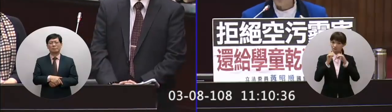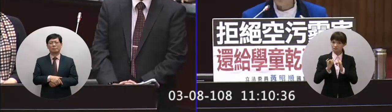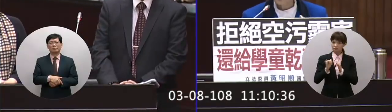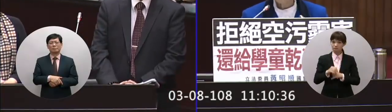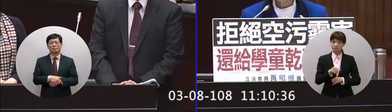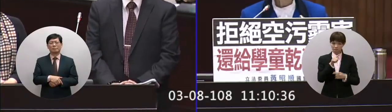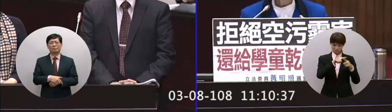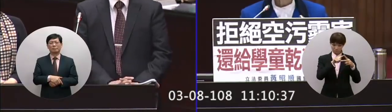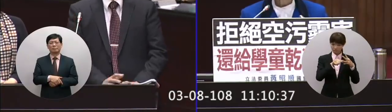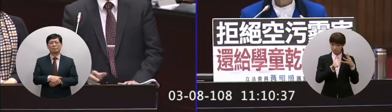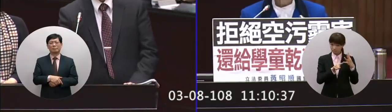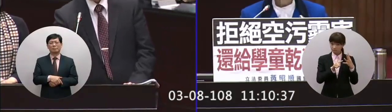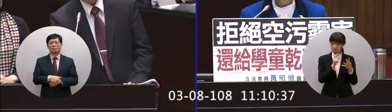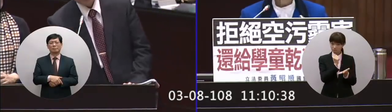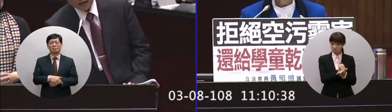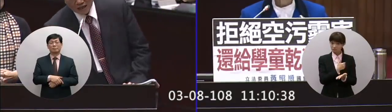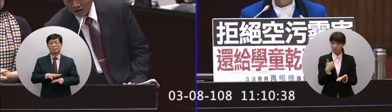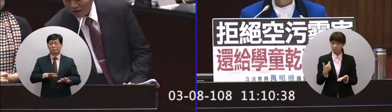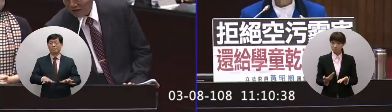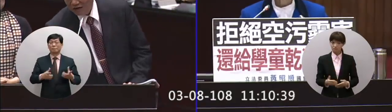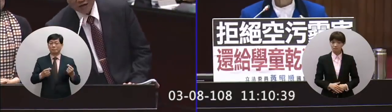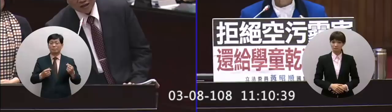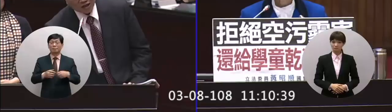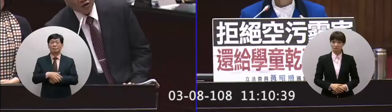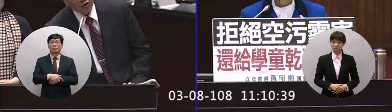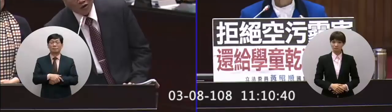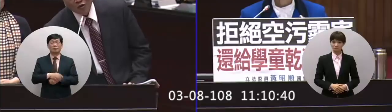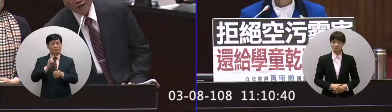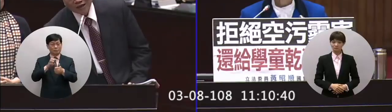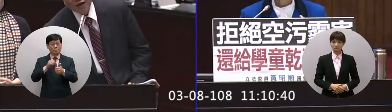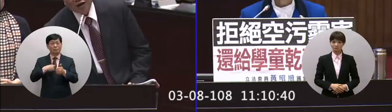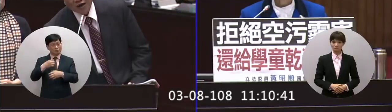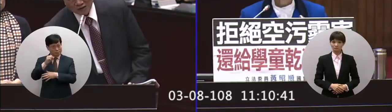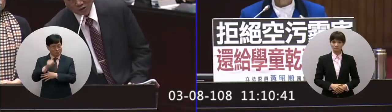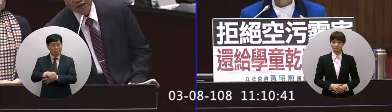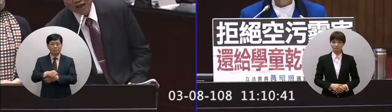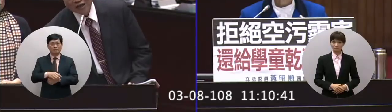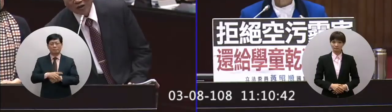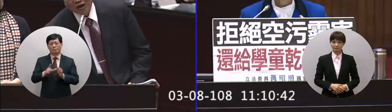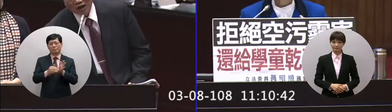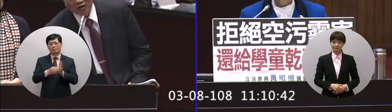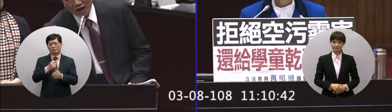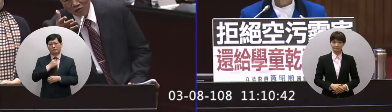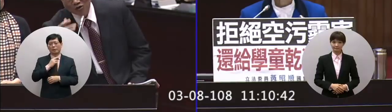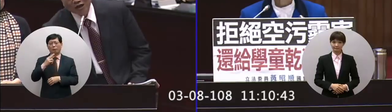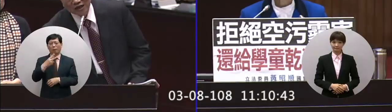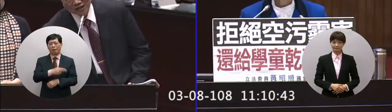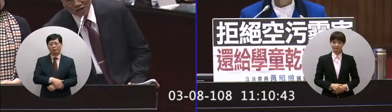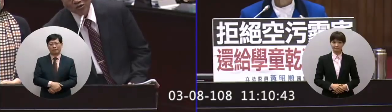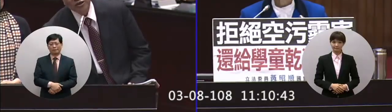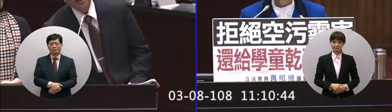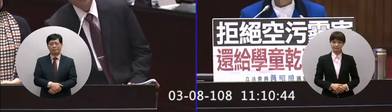这四点做得到吗？ 这我是安尼啦，我给讲我愿意吼来。